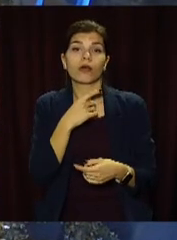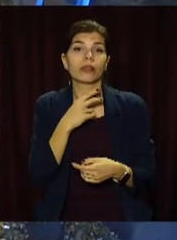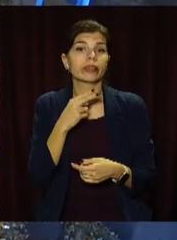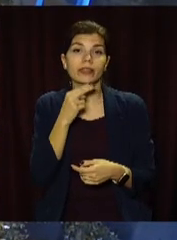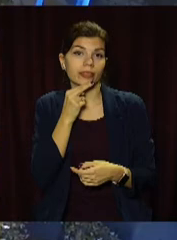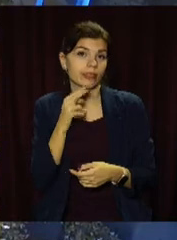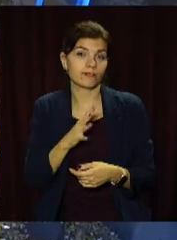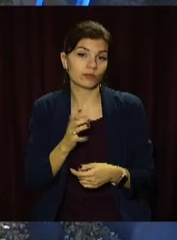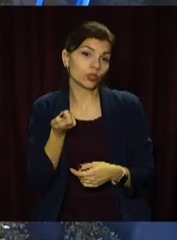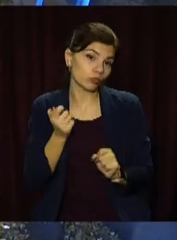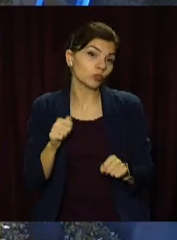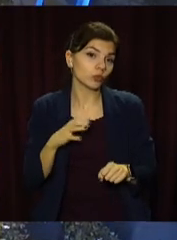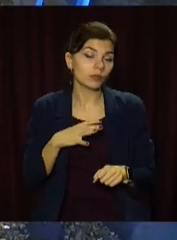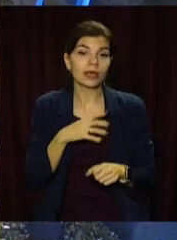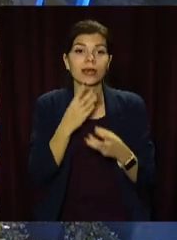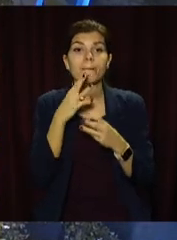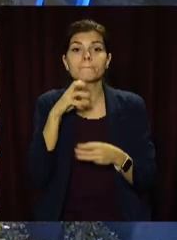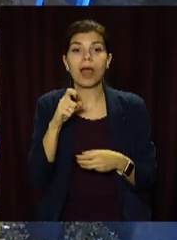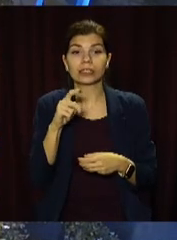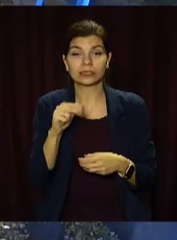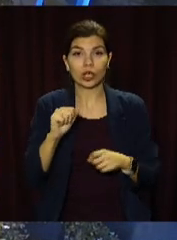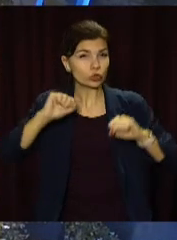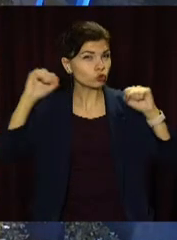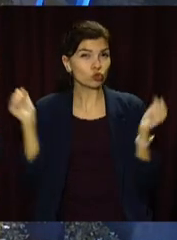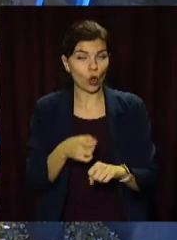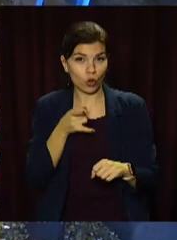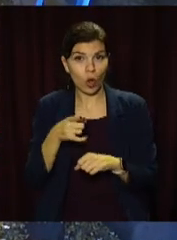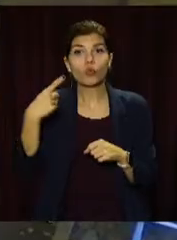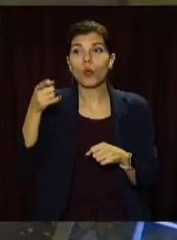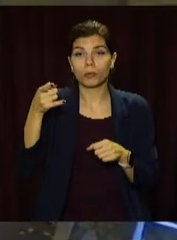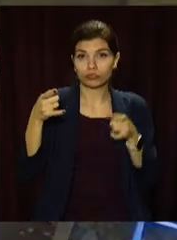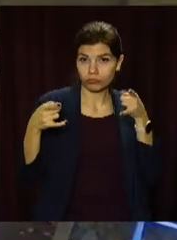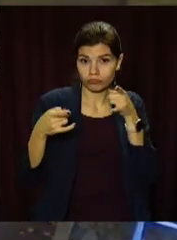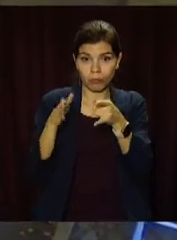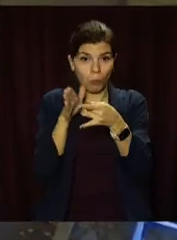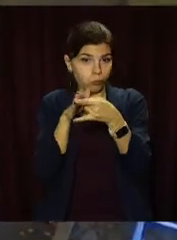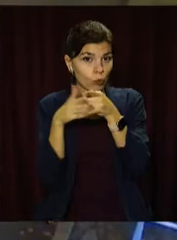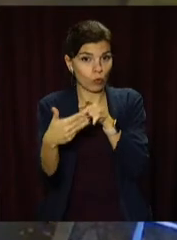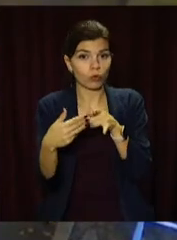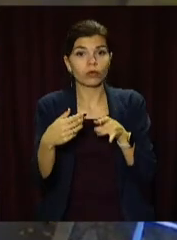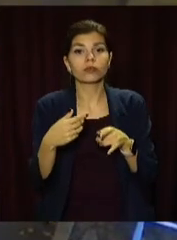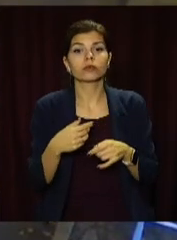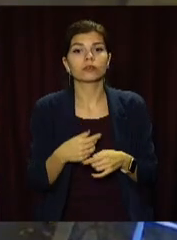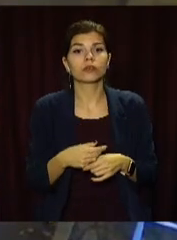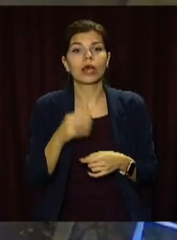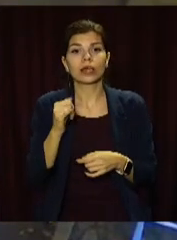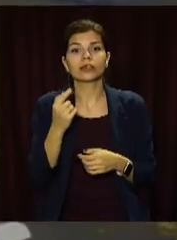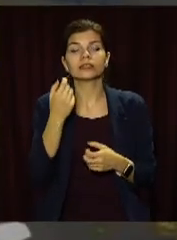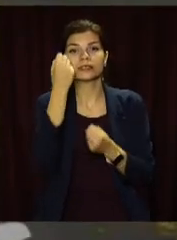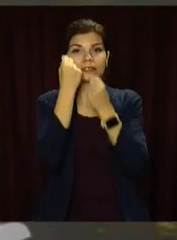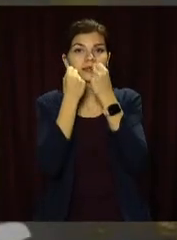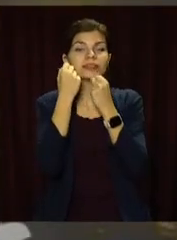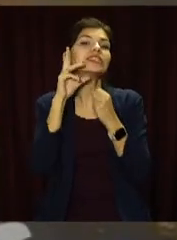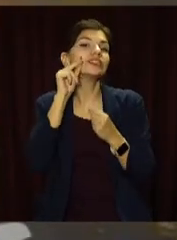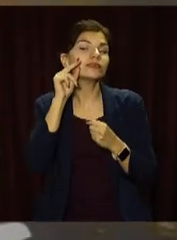дорозі. В результаті Мазда на великій швидкості протаранила іншу автівку, а потім відлетіла на узбіччя і знесла дорожній знак